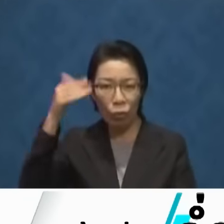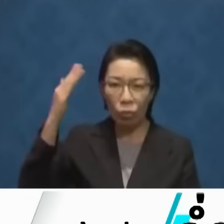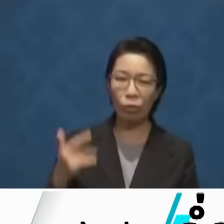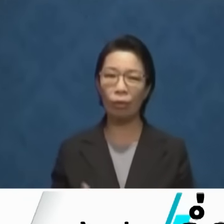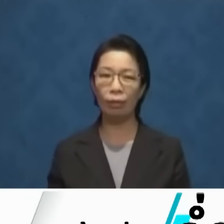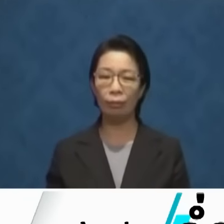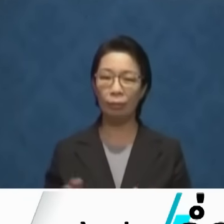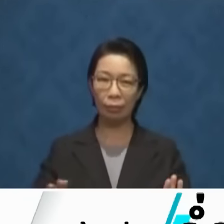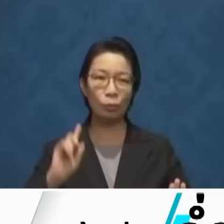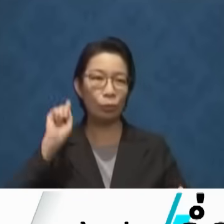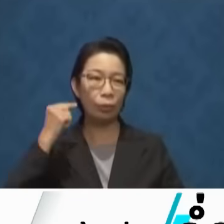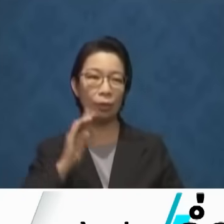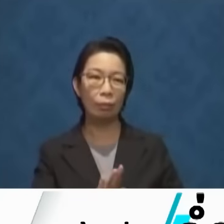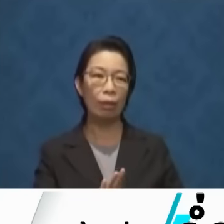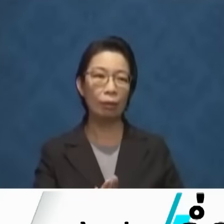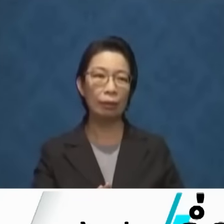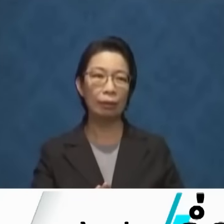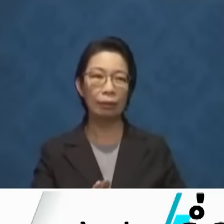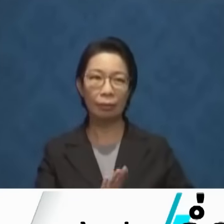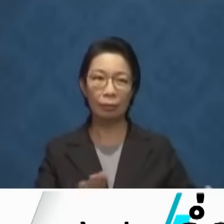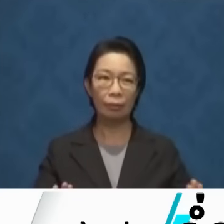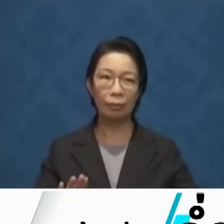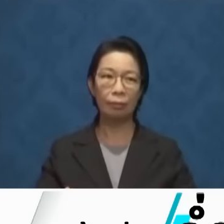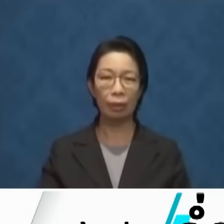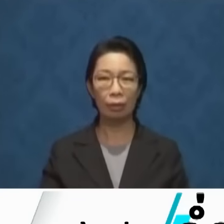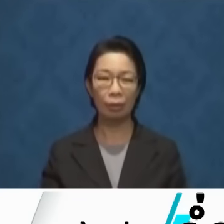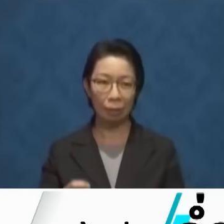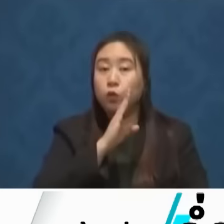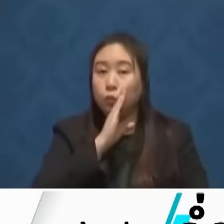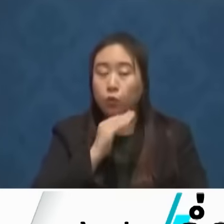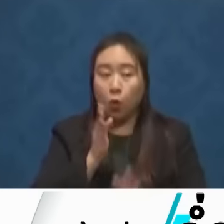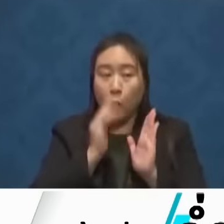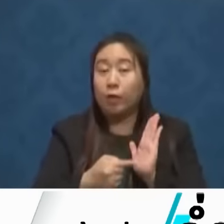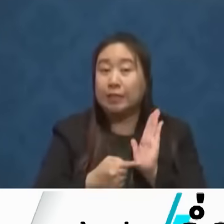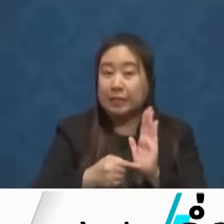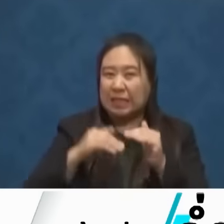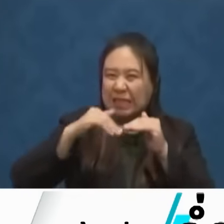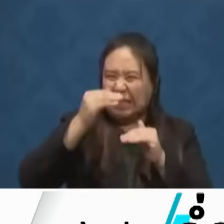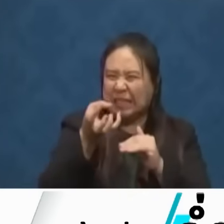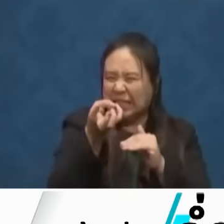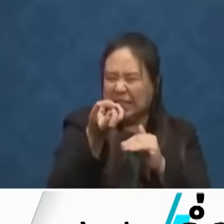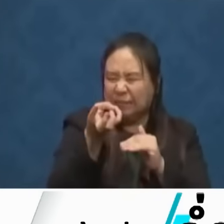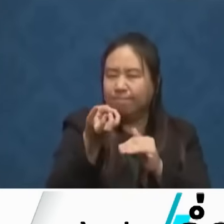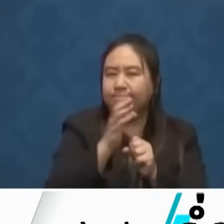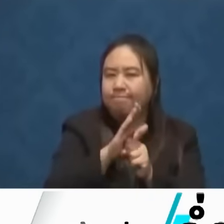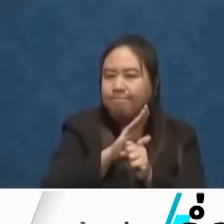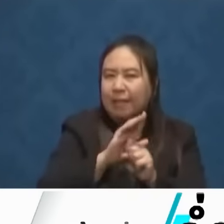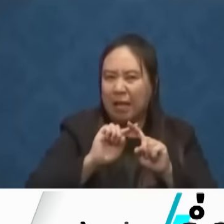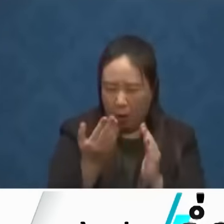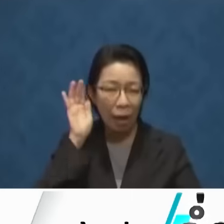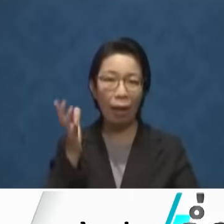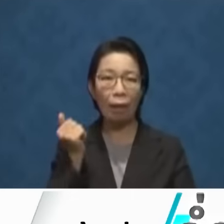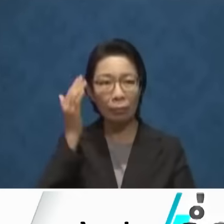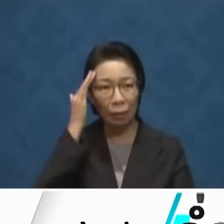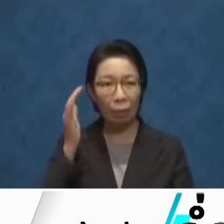ตครับ ท่านประธานคะ ดังนั้น ท่านประธานครับท่านประธานอนุญาตนะครับเอาทีละคนครับ อนุญาตได้แต่ว่า เป็นไงฮะวุ่นวายไหมฮะฝั่ง